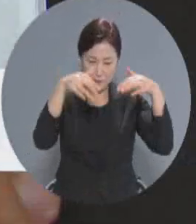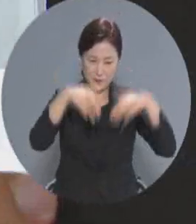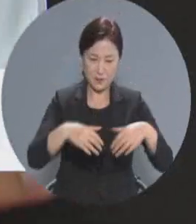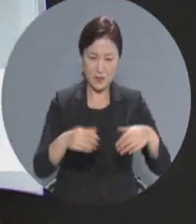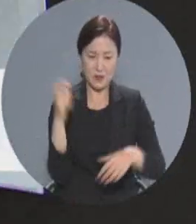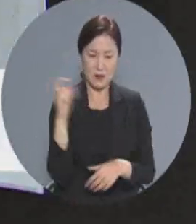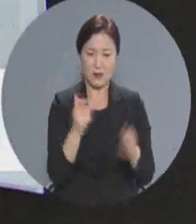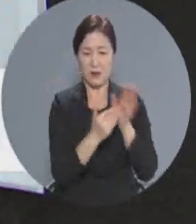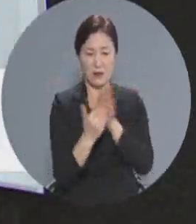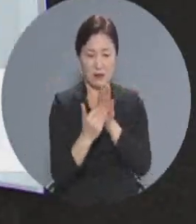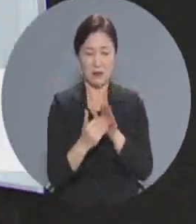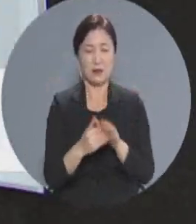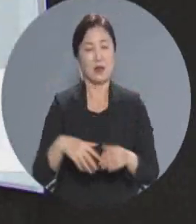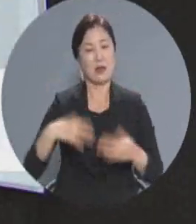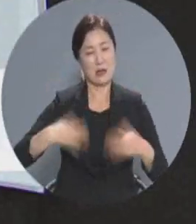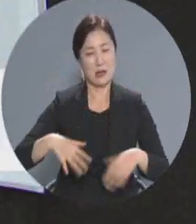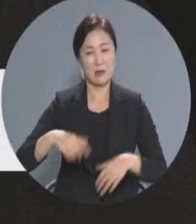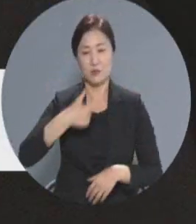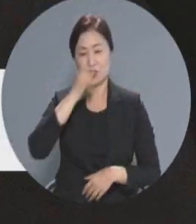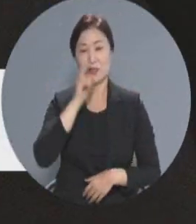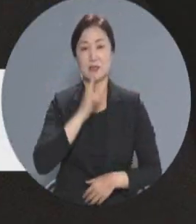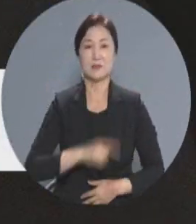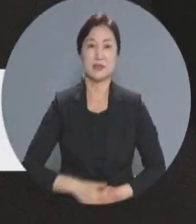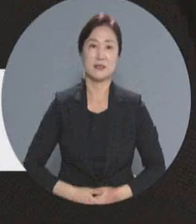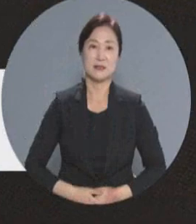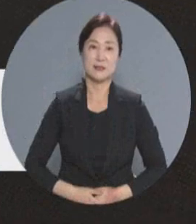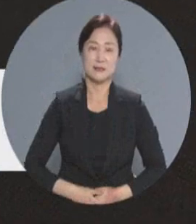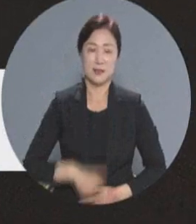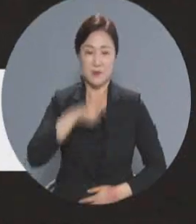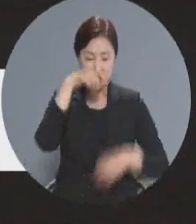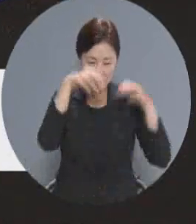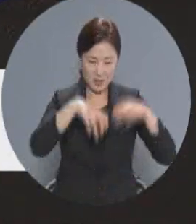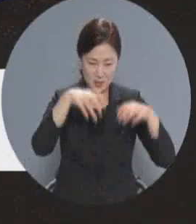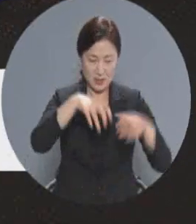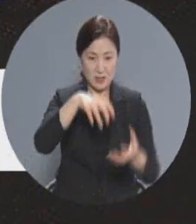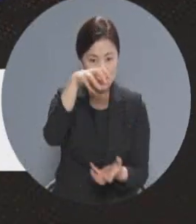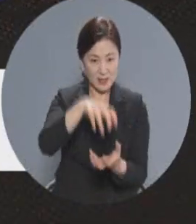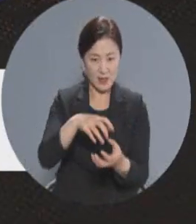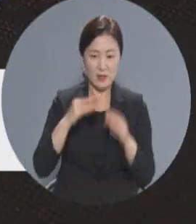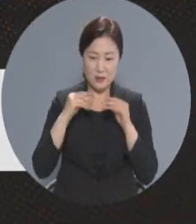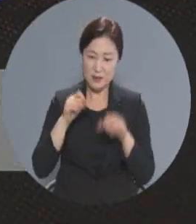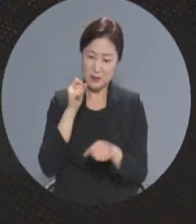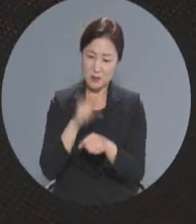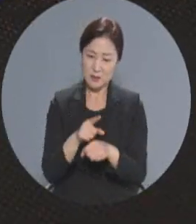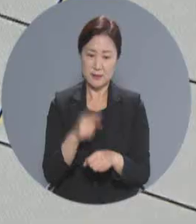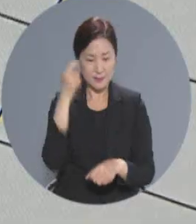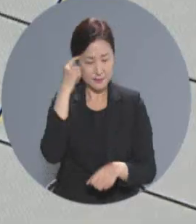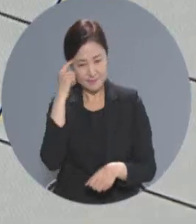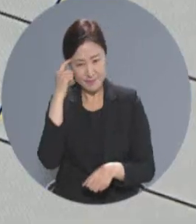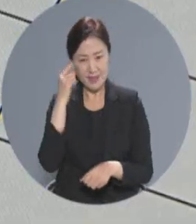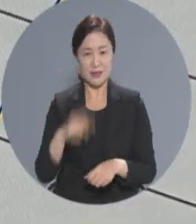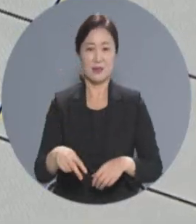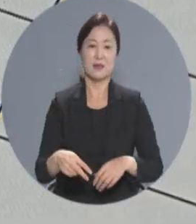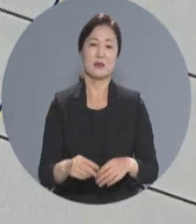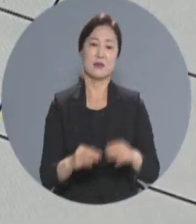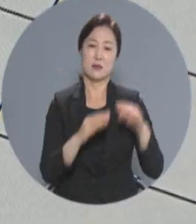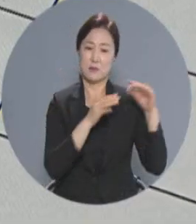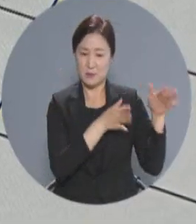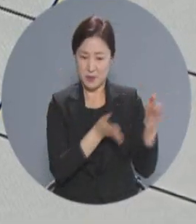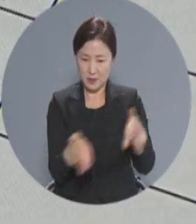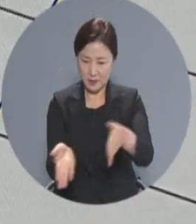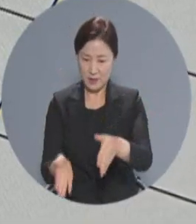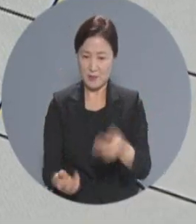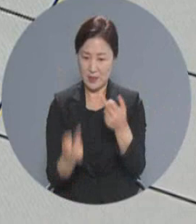안전하지 않았던 것으로 조사됐습니다. 강우량과 지질 특성 등을 고려한 경사면의 안전율은 모든